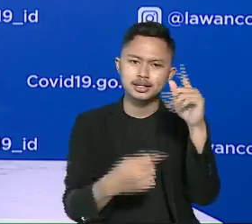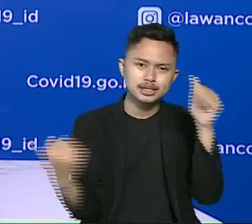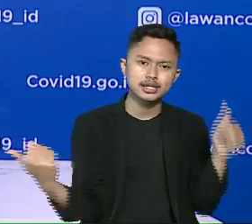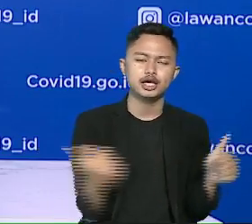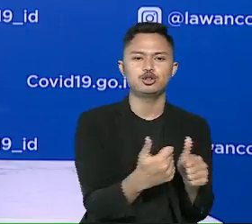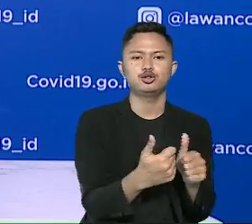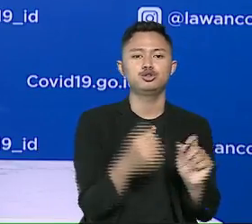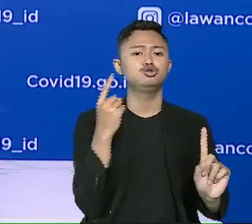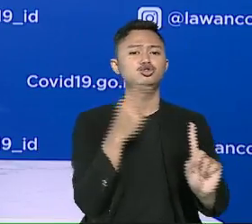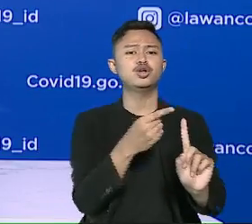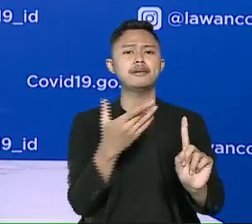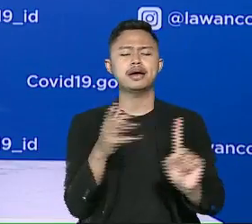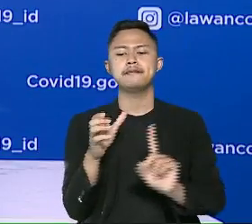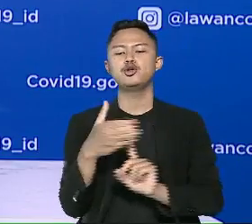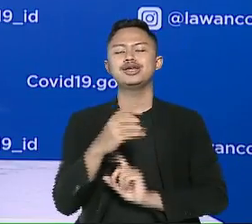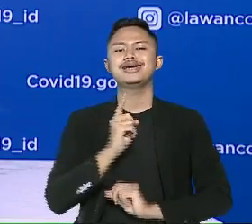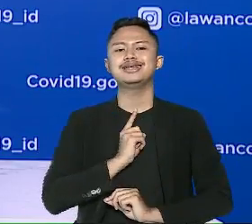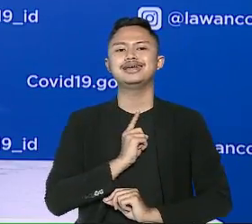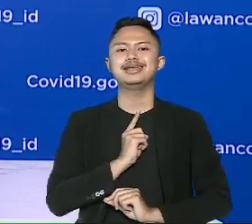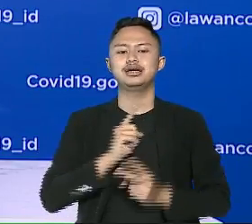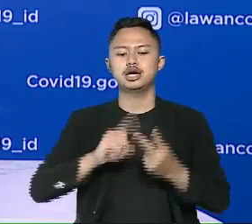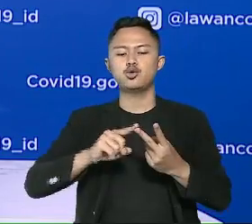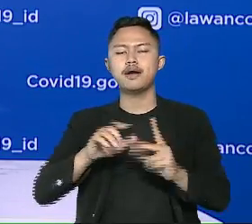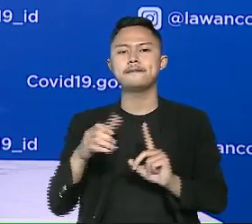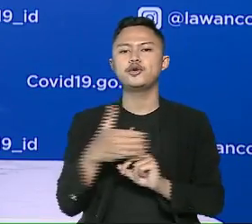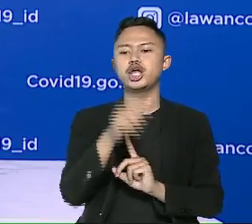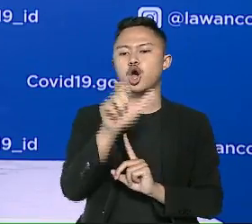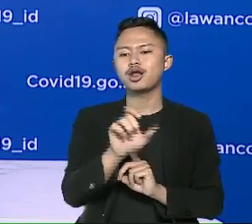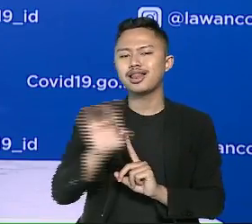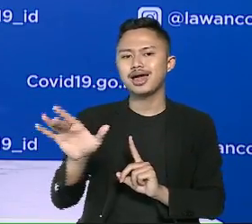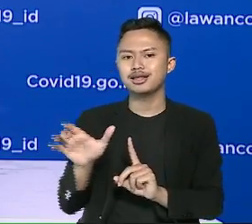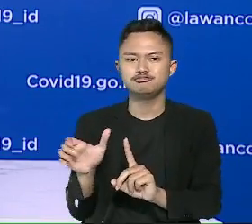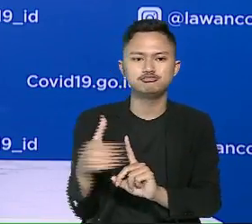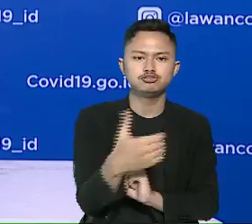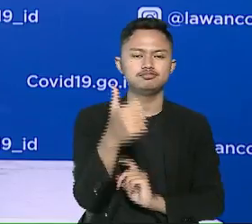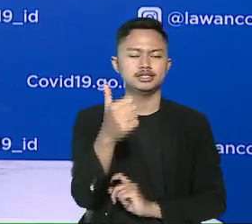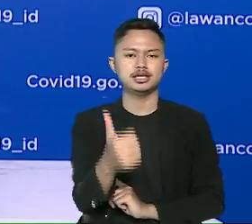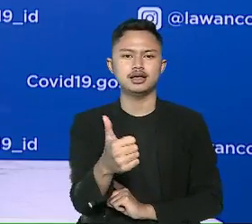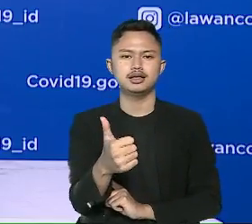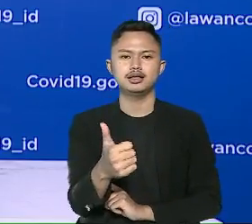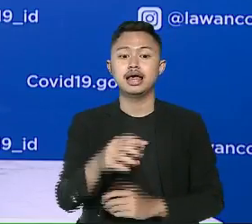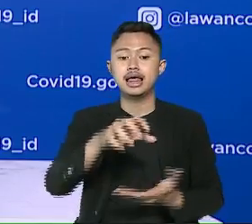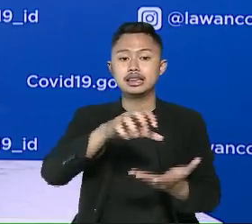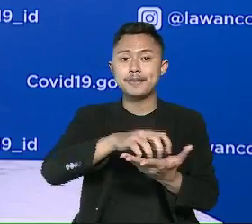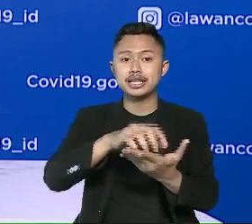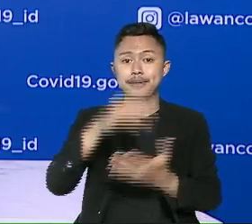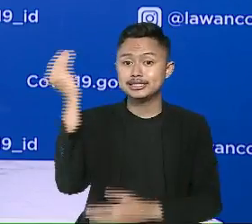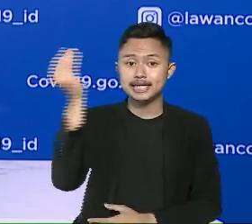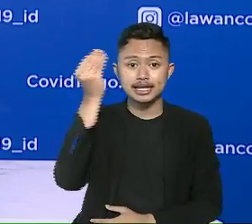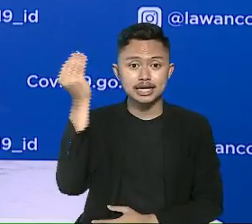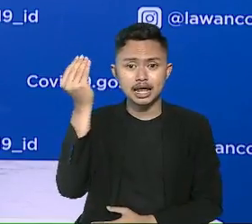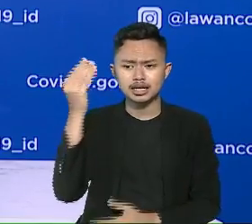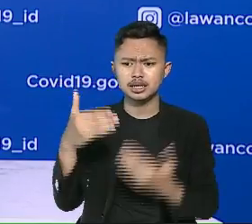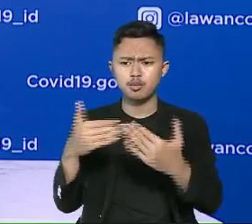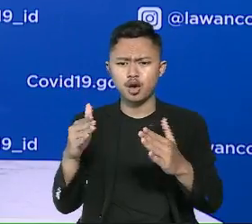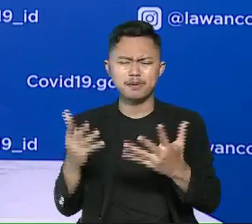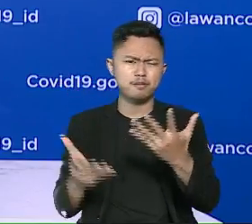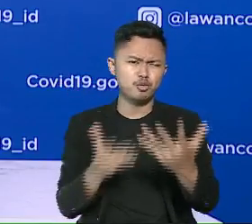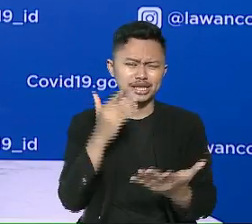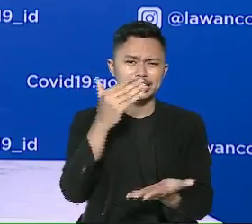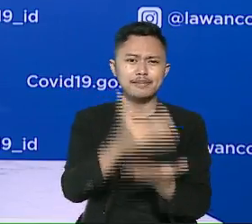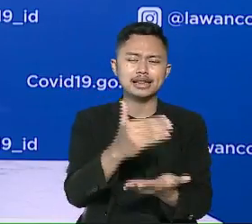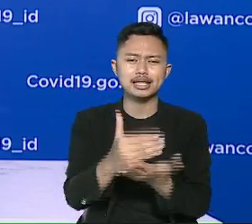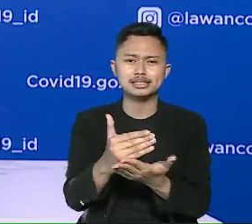melindungi diri dan orang lain dari penularan COVID-19. Pastikan tempat-tempat tujuan wisata dibuka terbatas pada